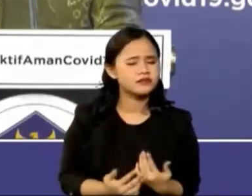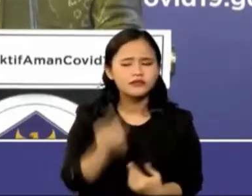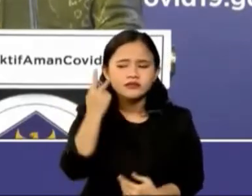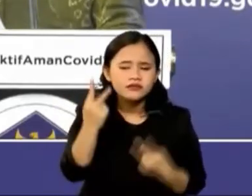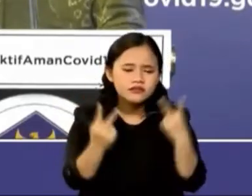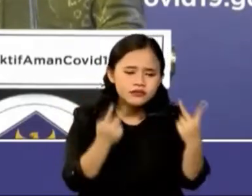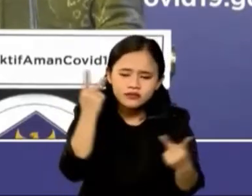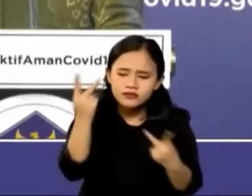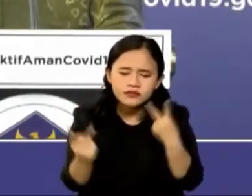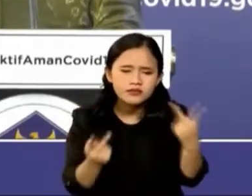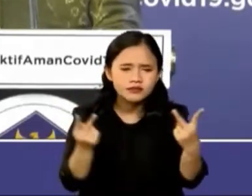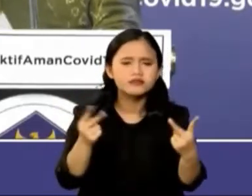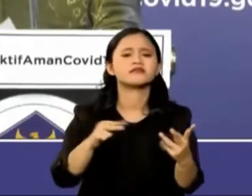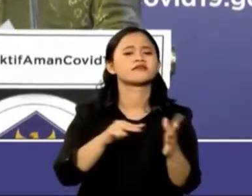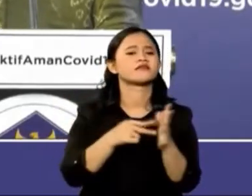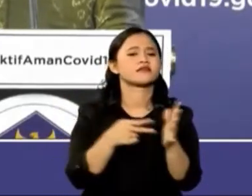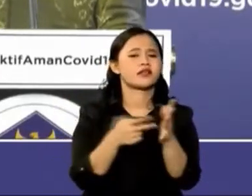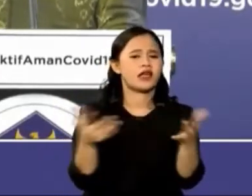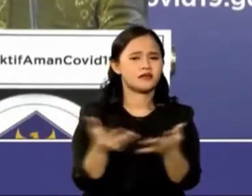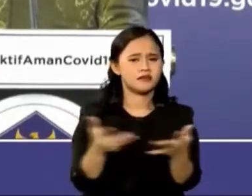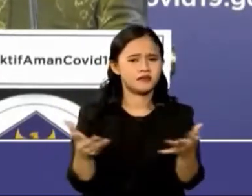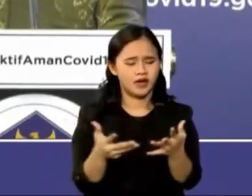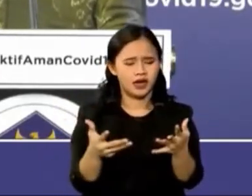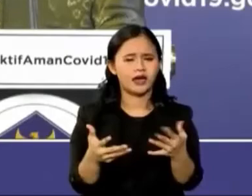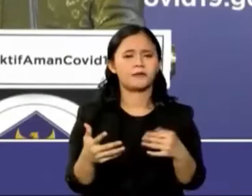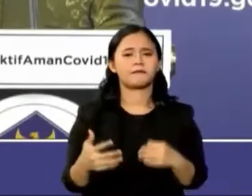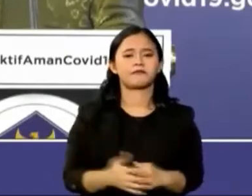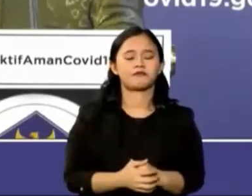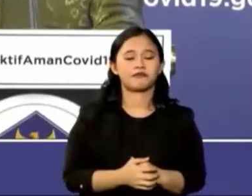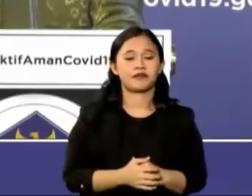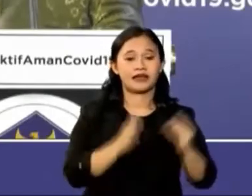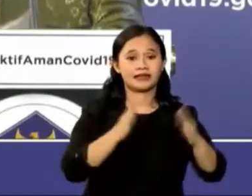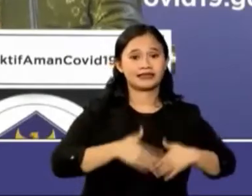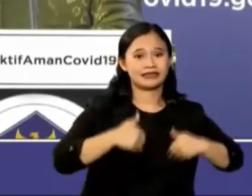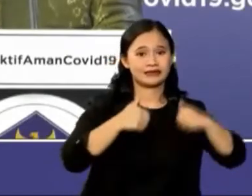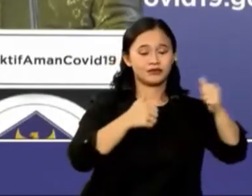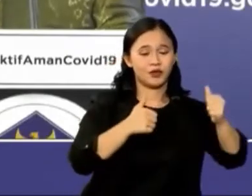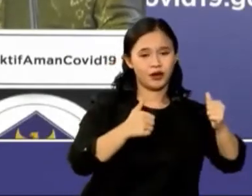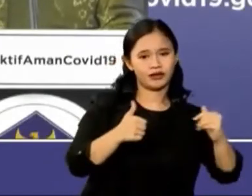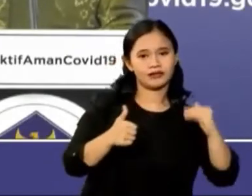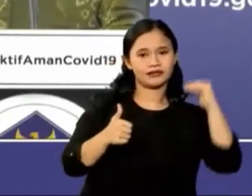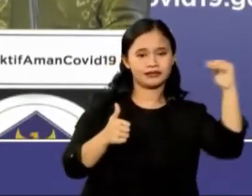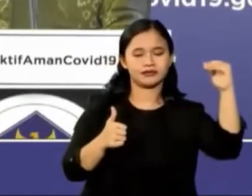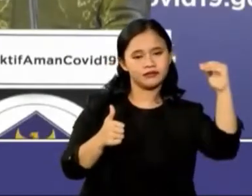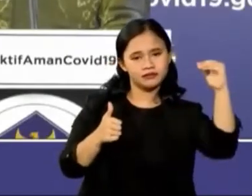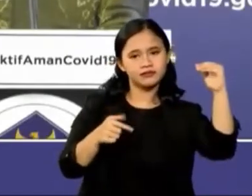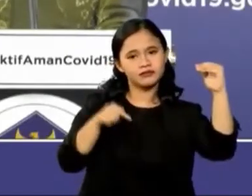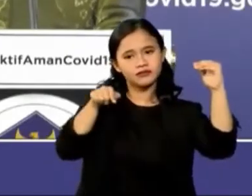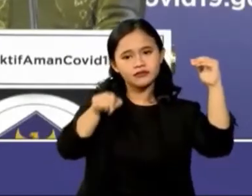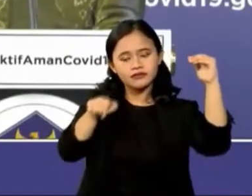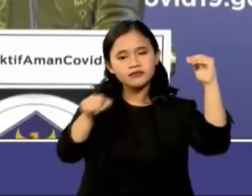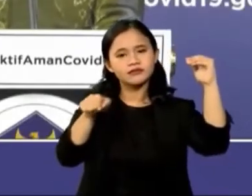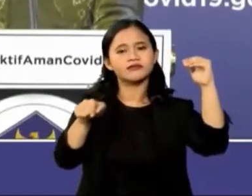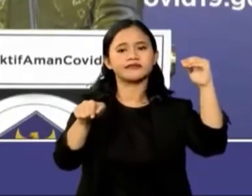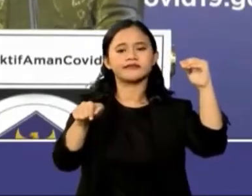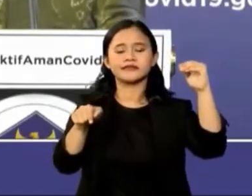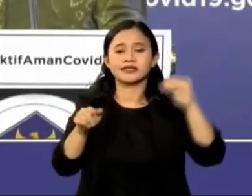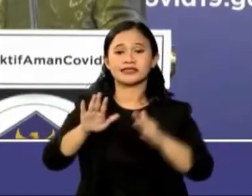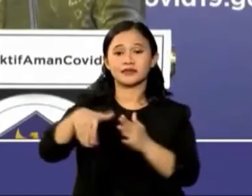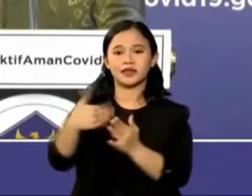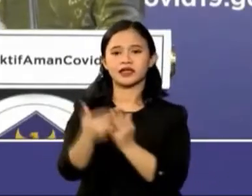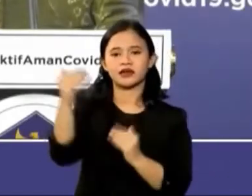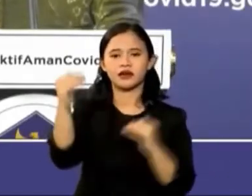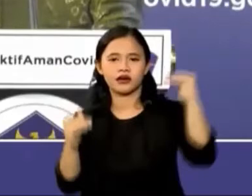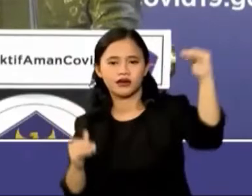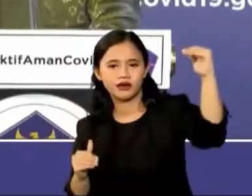adalah bukti bahwa memang sekarang persentase kesembuhan jauh lebih tinggi dibanding dengan